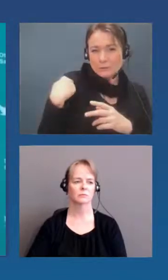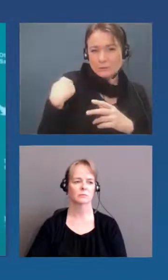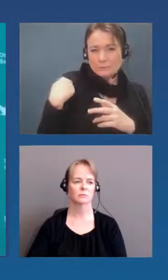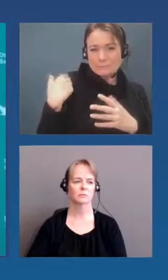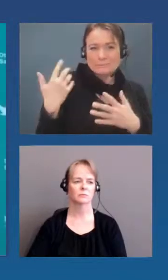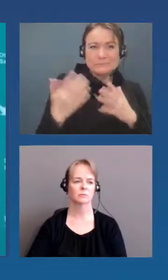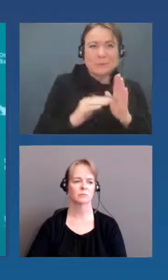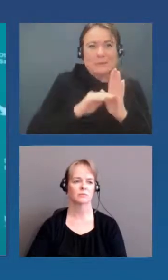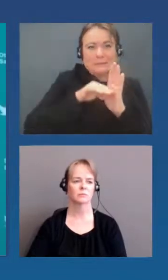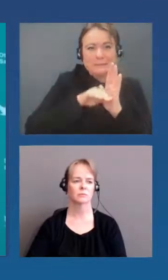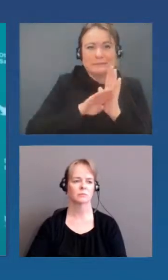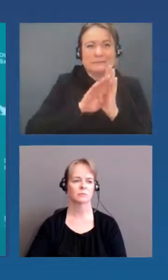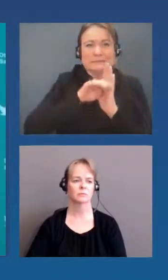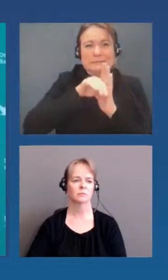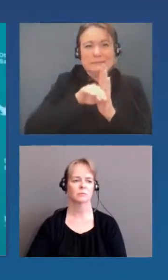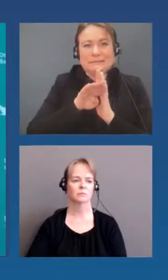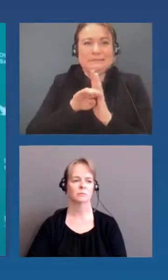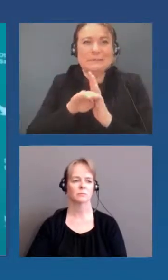Et